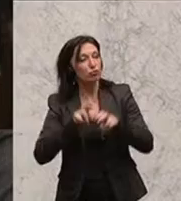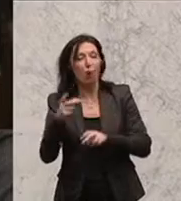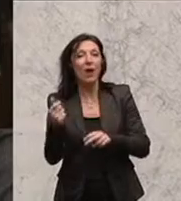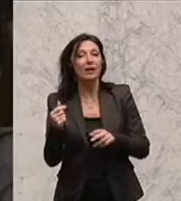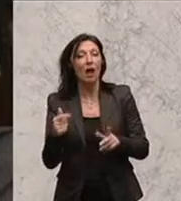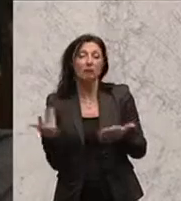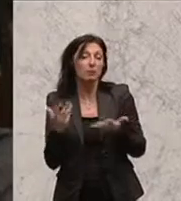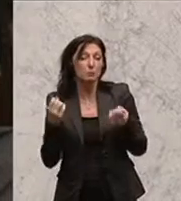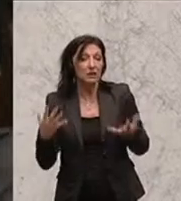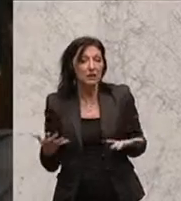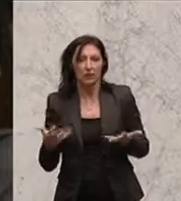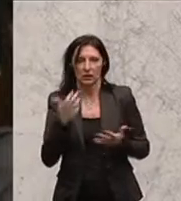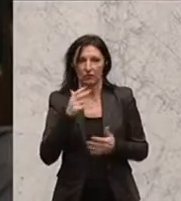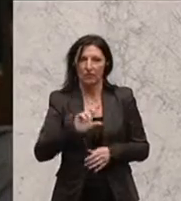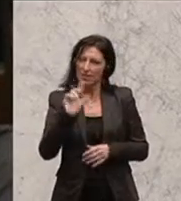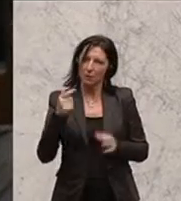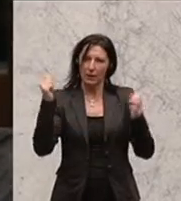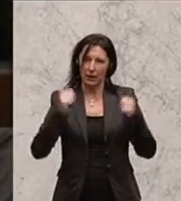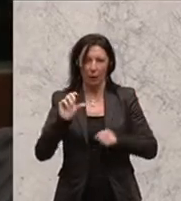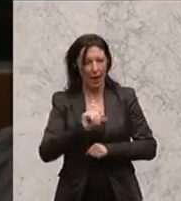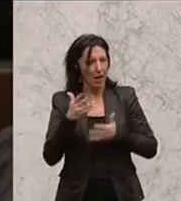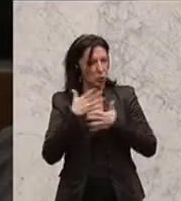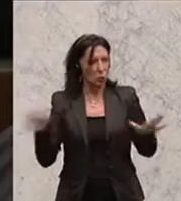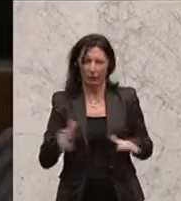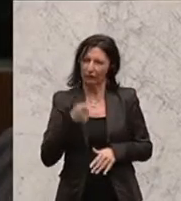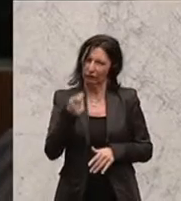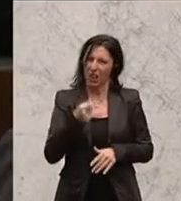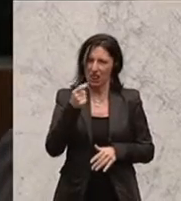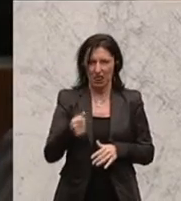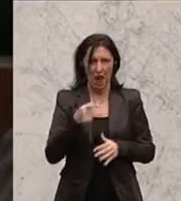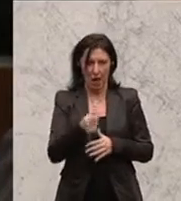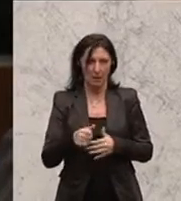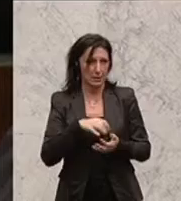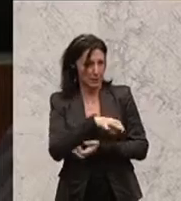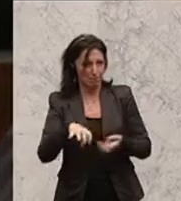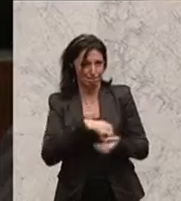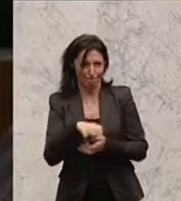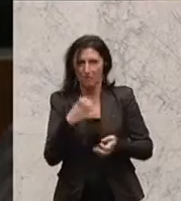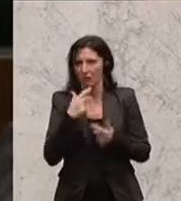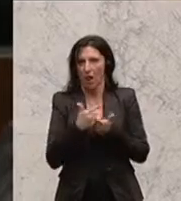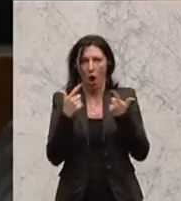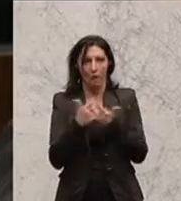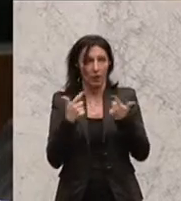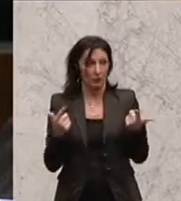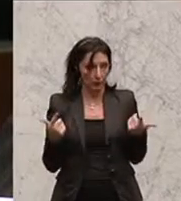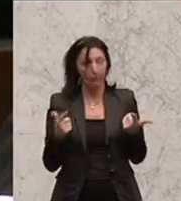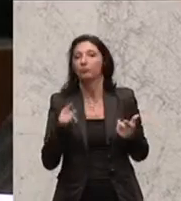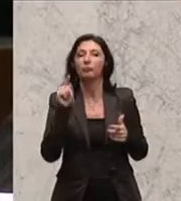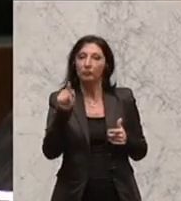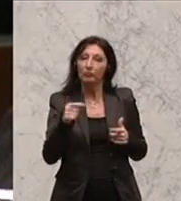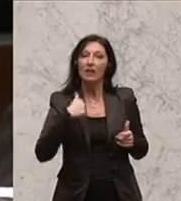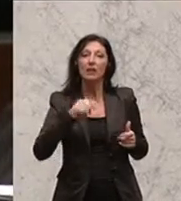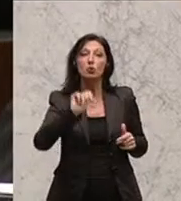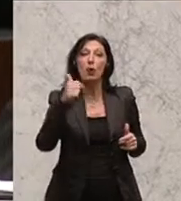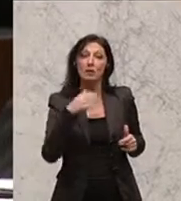wollen das größte Finanzdebakel der Zweiten Republik untersuchen und aufklären. Und so wie Fritz Blasser es richtig formuliert, hochen Sie mir zu, dann hoche ich Ihnen